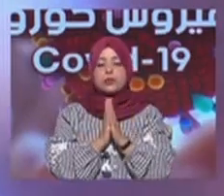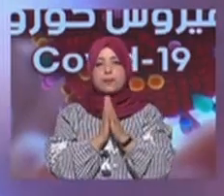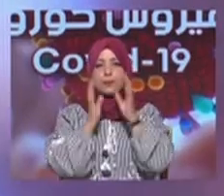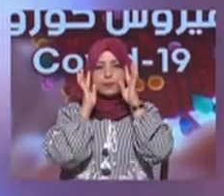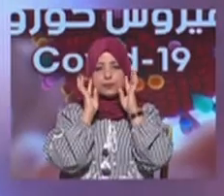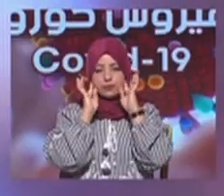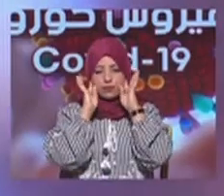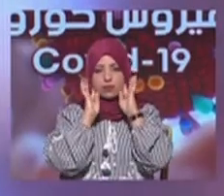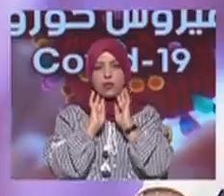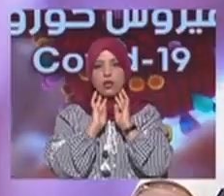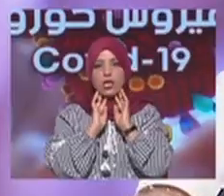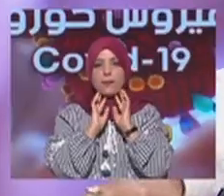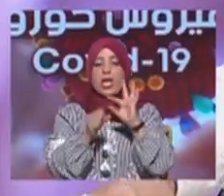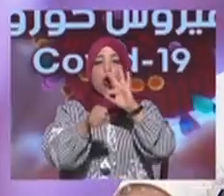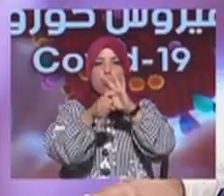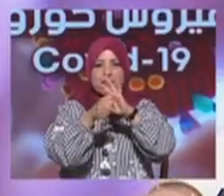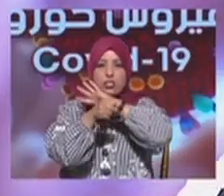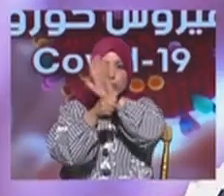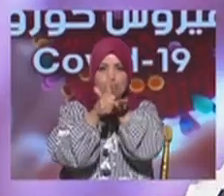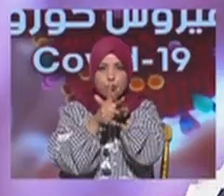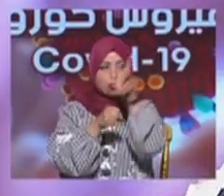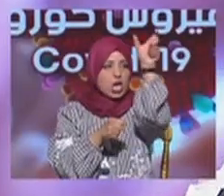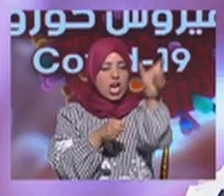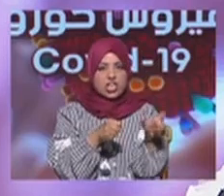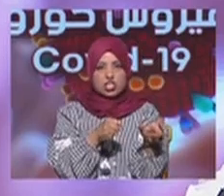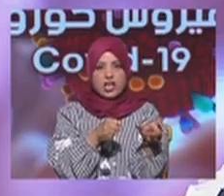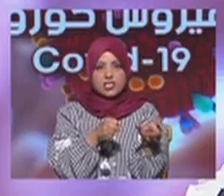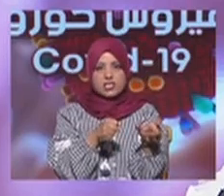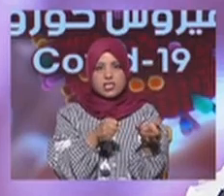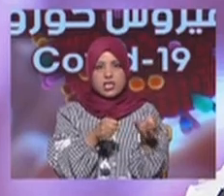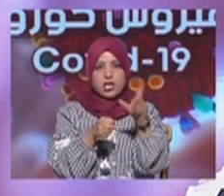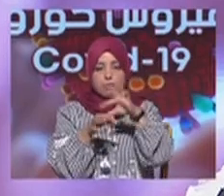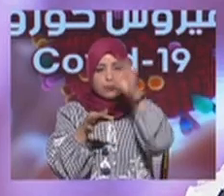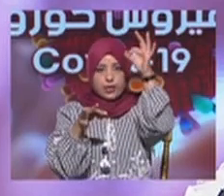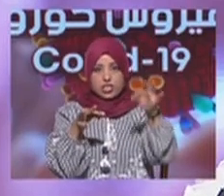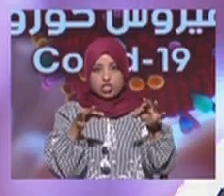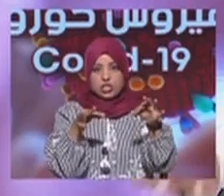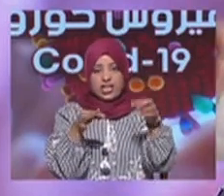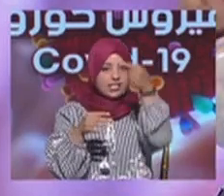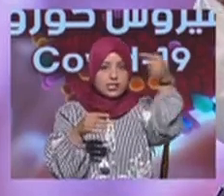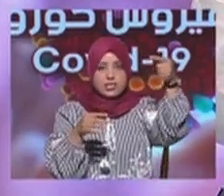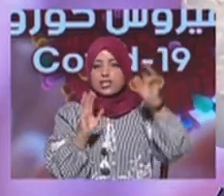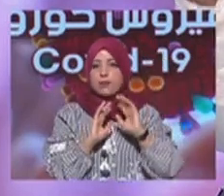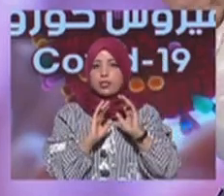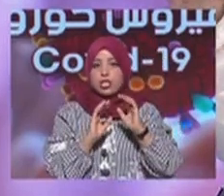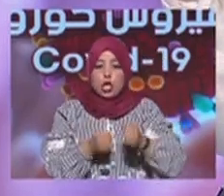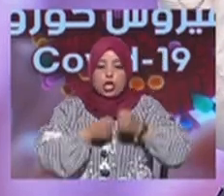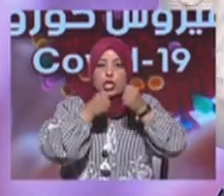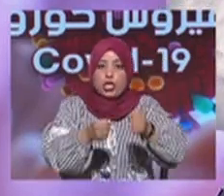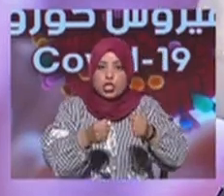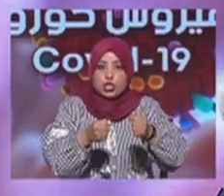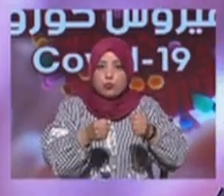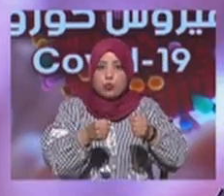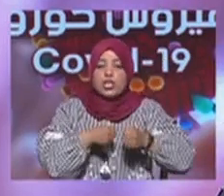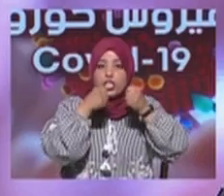يعدي يعدي مادام حامل الفيروس يعدي. الناس اللي طلعت التيست تاعها نيجاتيف اللي سلبي هل ينجموا يعاودوا يمرضوا مره اخرى